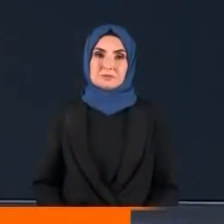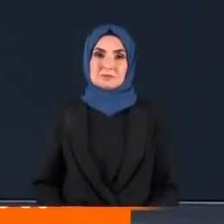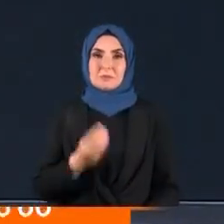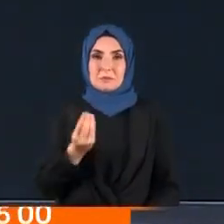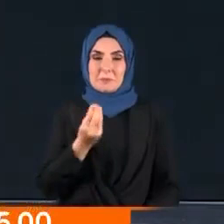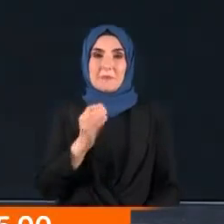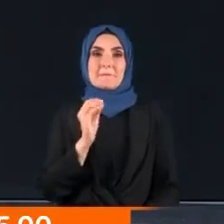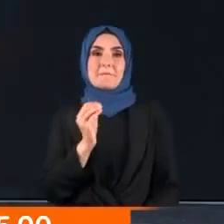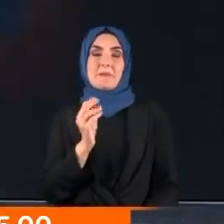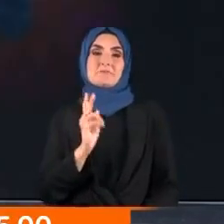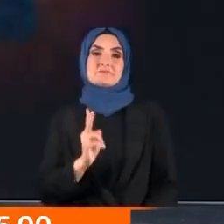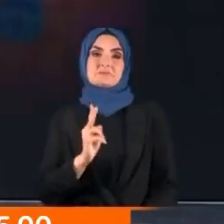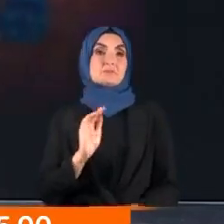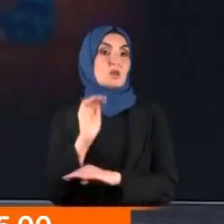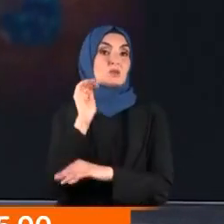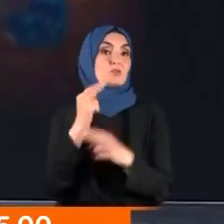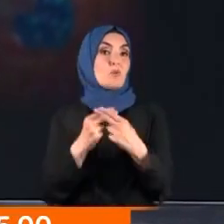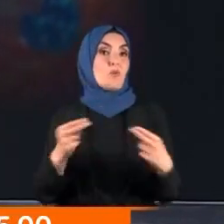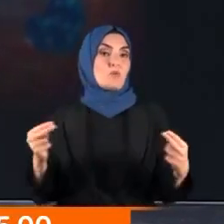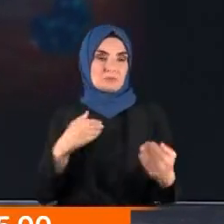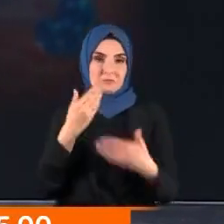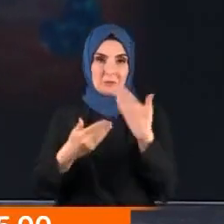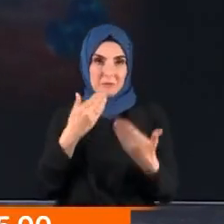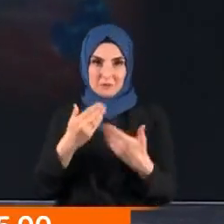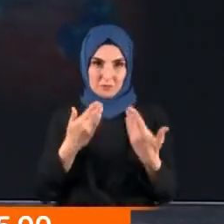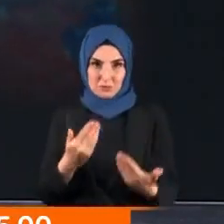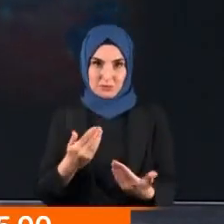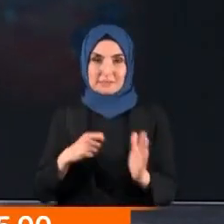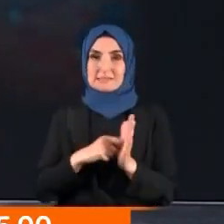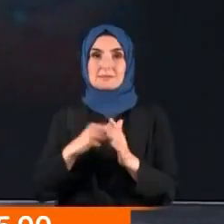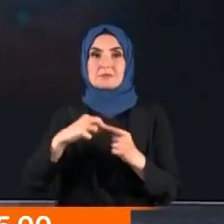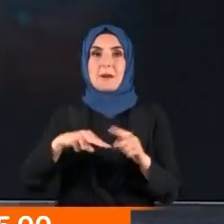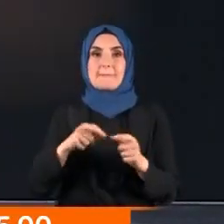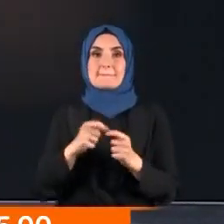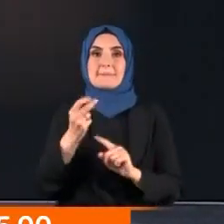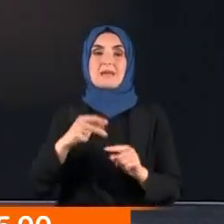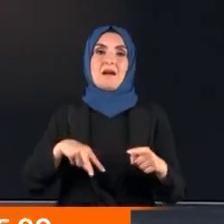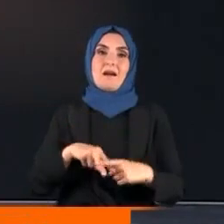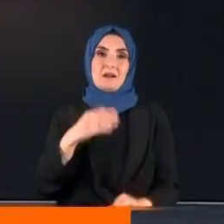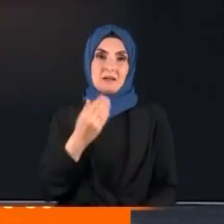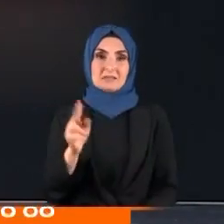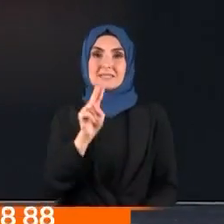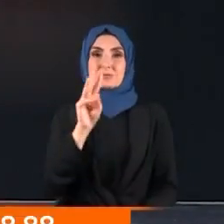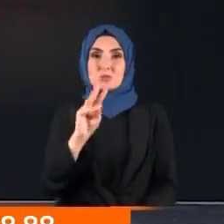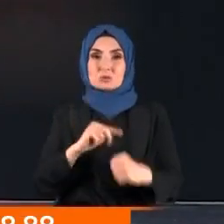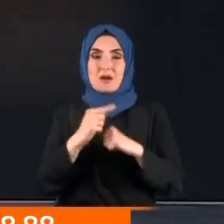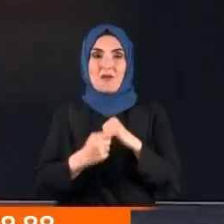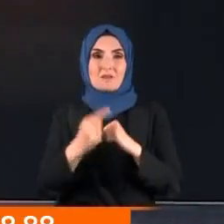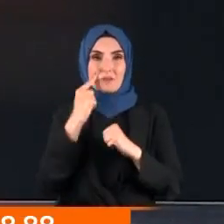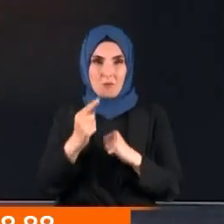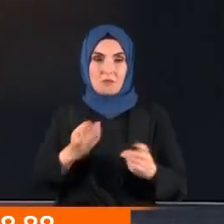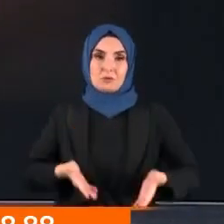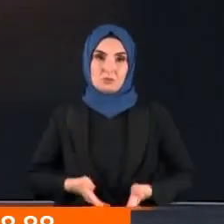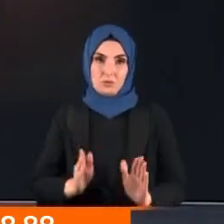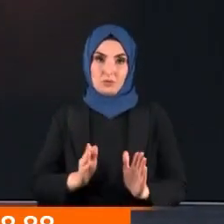Minicik bir bebeğin yaşam öyküsünü ekranlarınıza getireceğiz. Rabia bebek henüz 23 haftalıkken dünyaya geldi. Yani doğmasına 4 ay daha